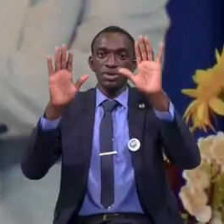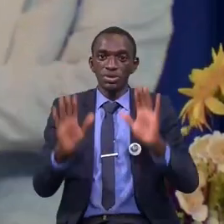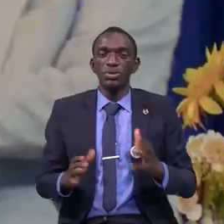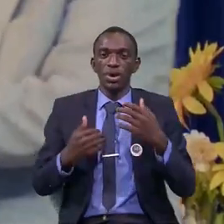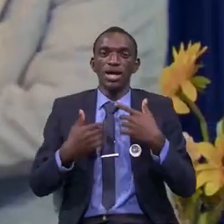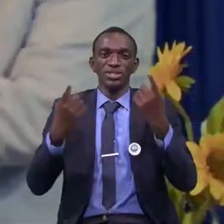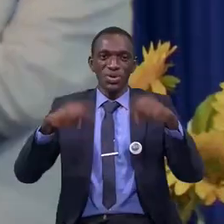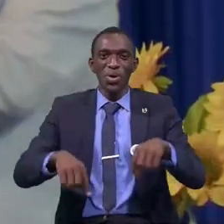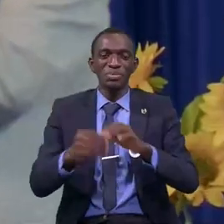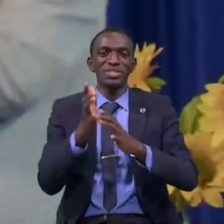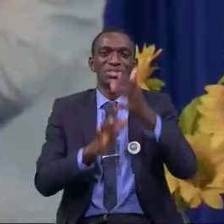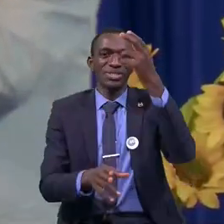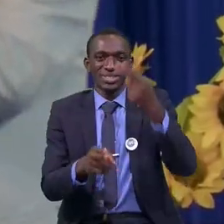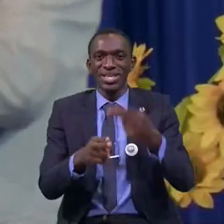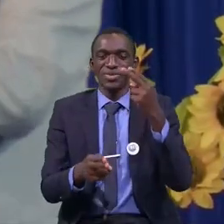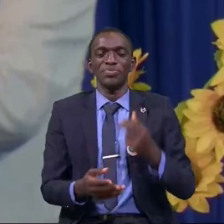Ton miracle est venu.